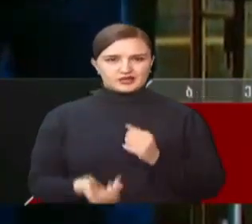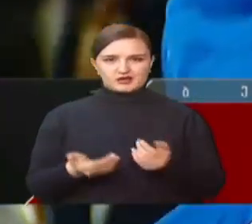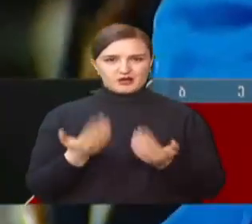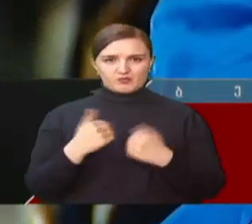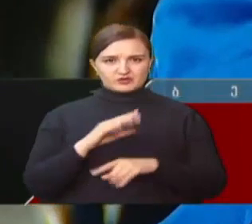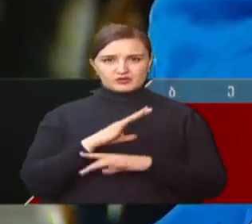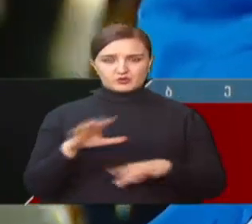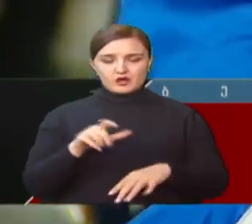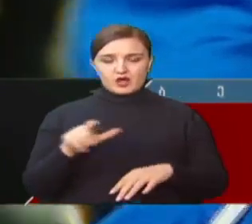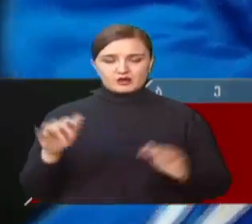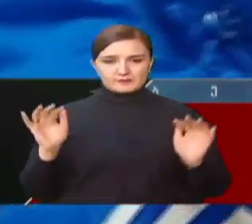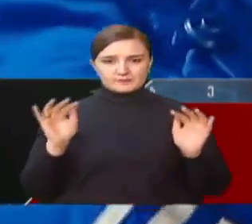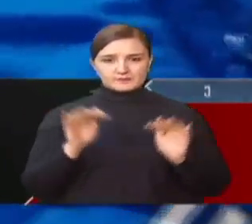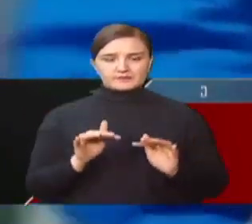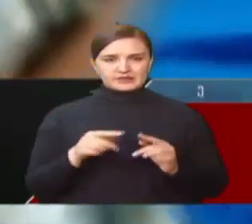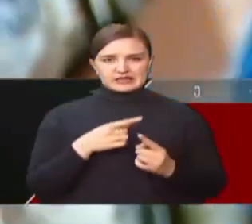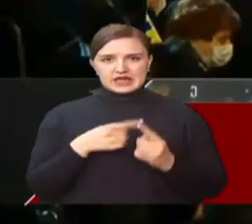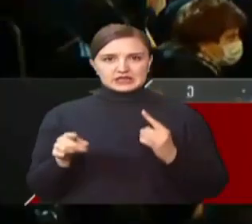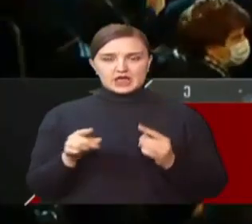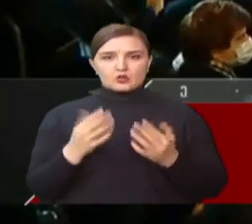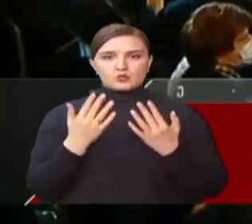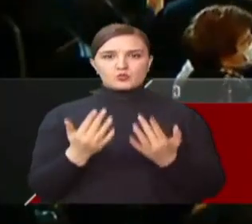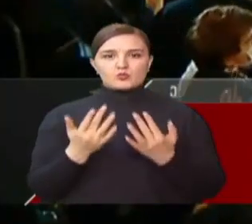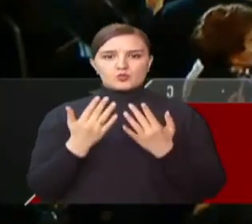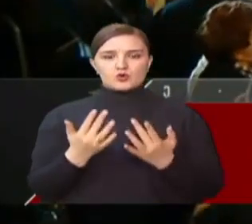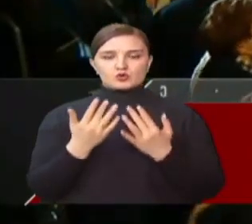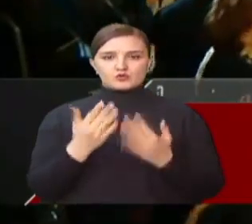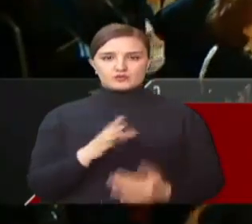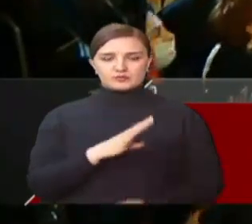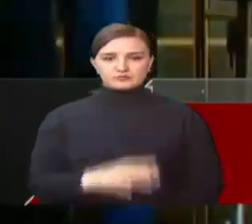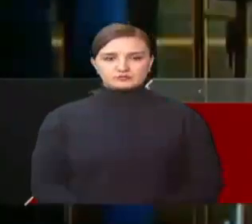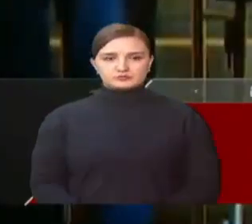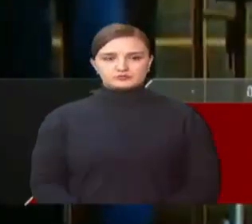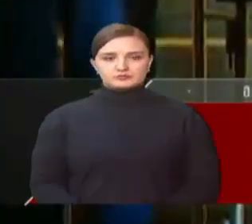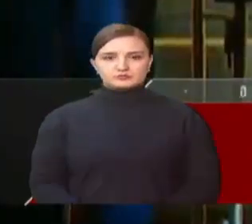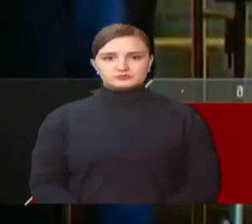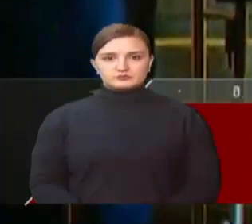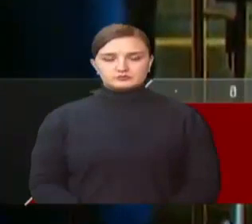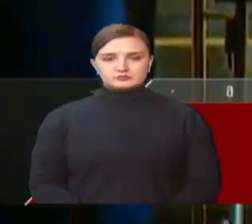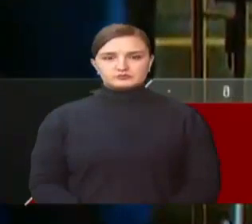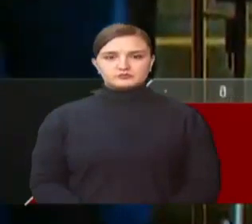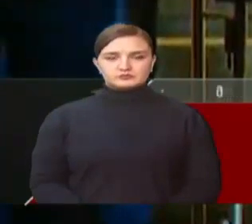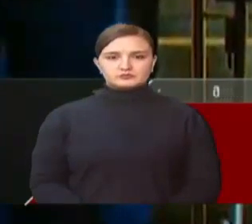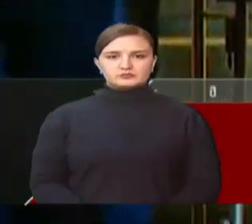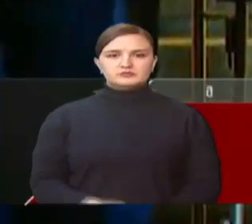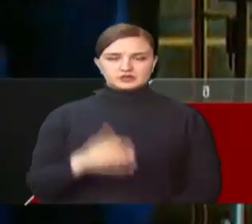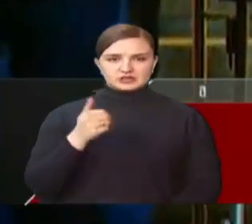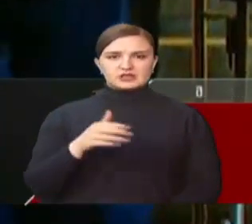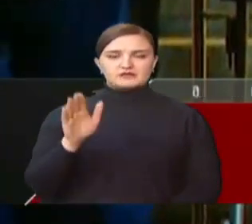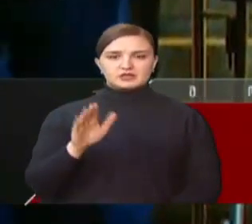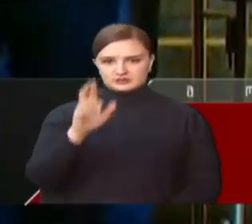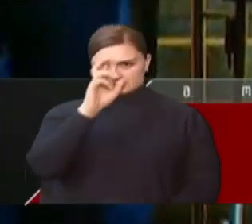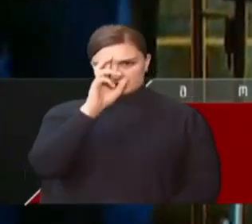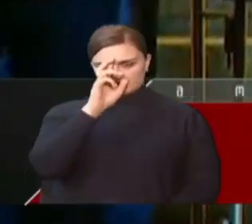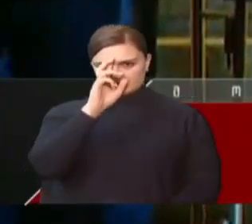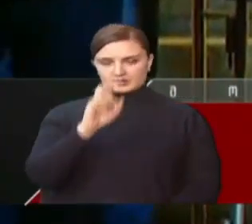აქციაზე მისული მოქალაქეები რადიკალური მოთხოვნების წინახაზზე აღმოჩნდნენ. წავიდეს და თან წაიყოლოთ